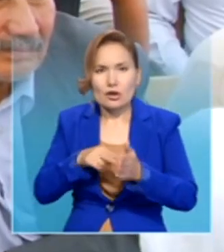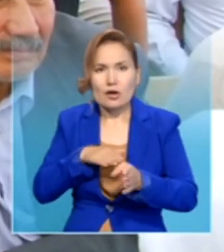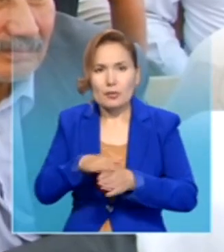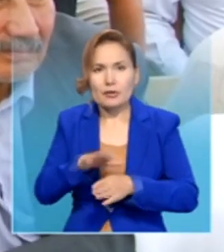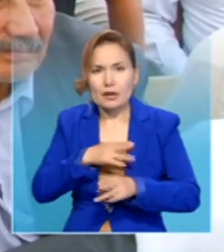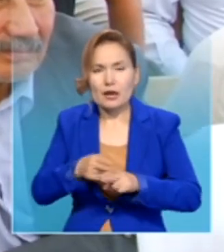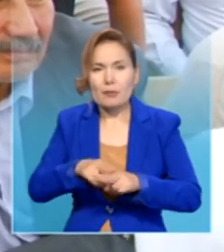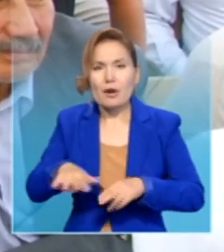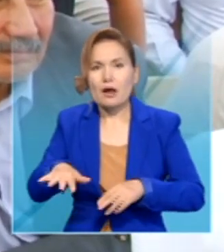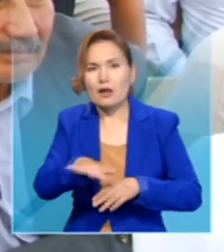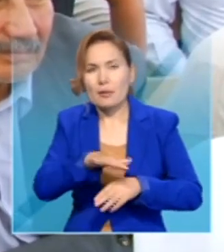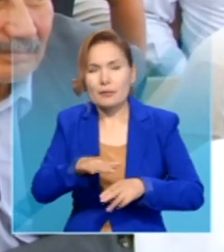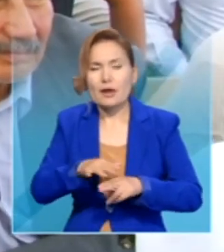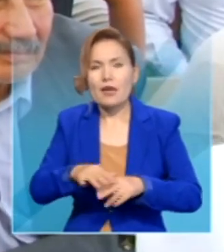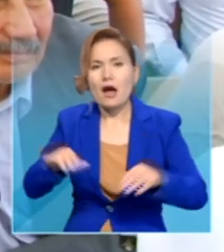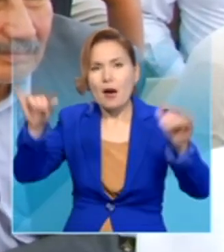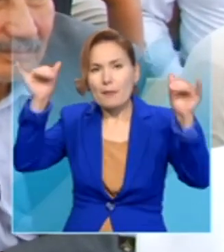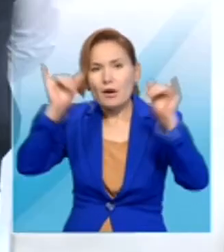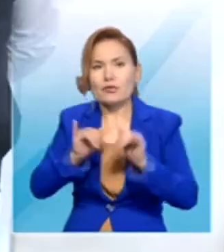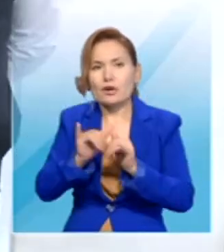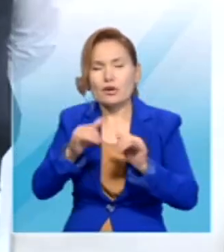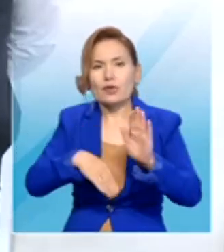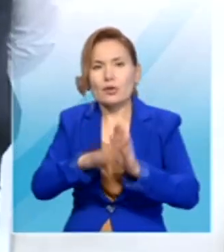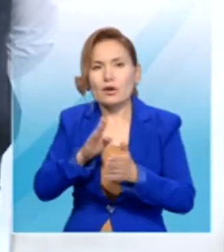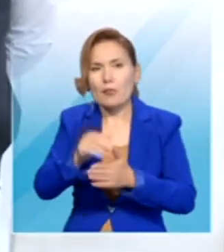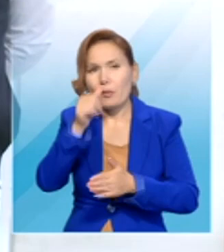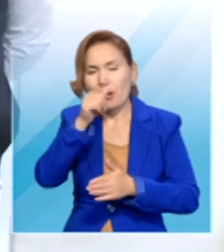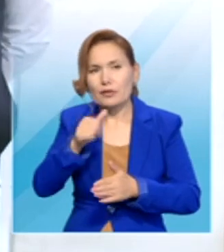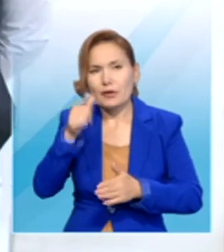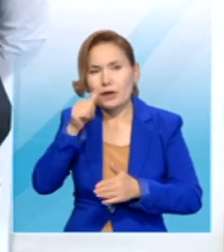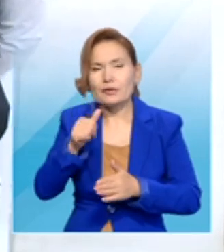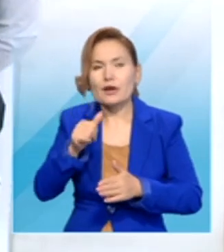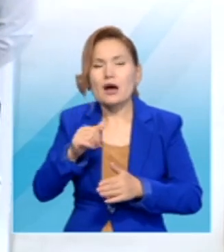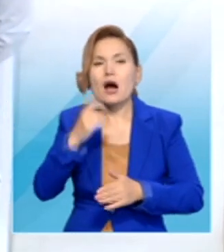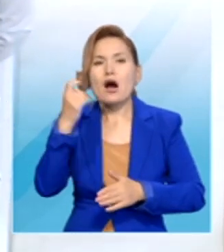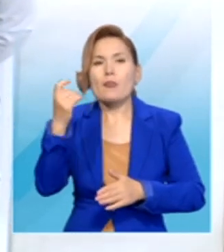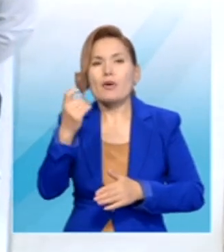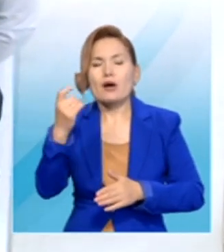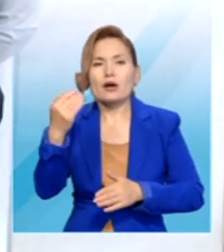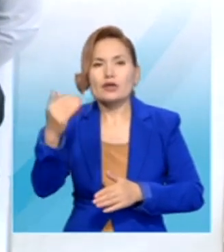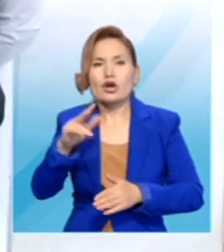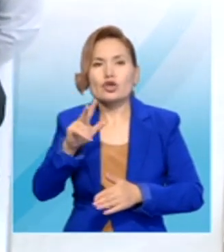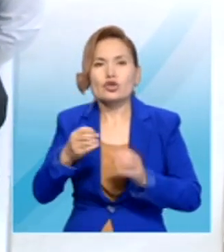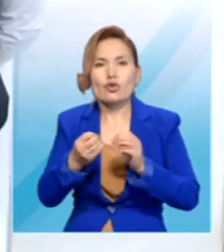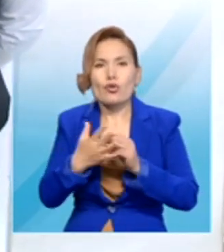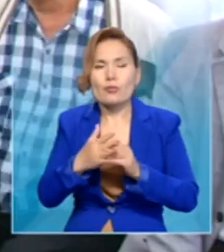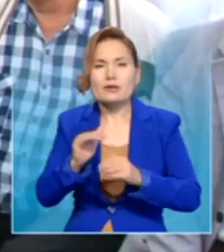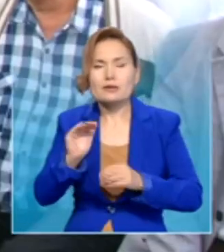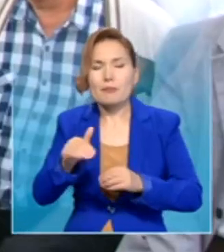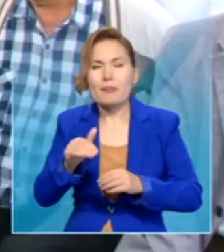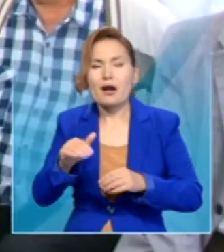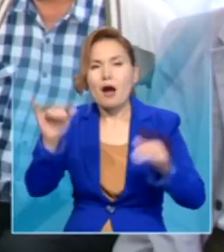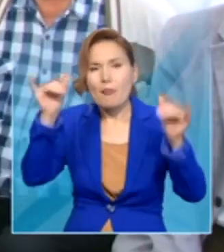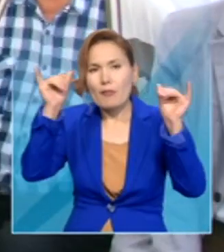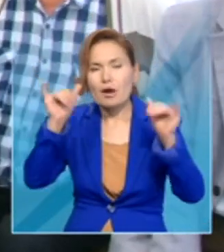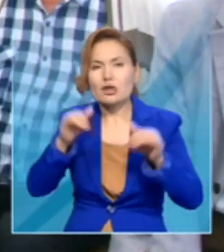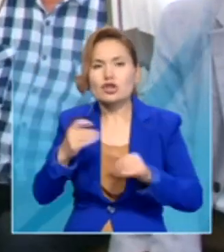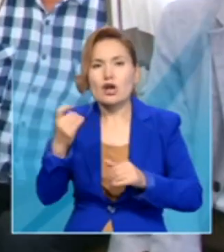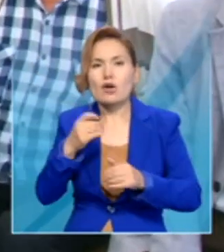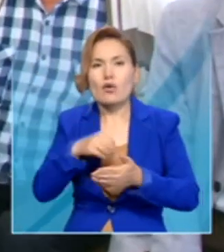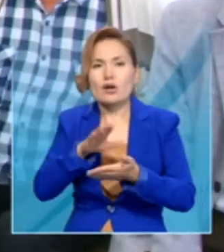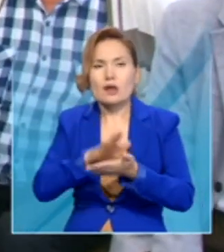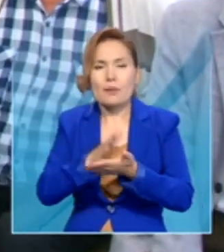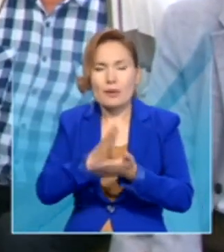орындалды. Өңірде мал саны артып келеді. Былтыр жеке шаруашылықтарда 315 мың мал басы тіркелген. Сондықтан облыс бойынша елді